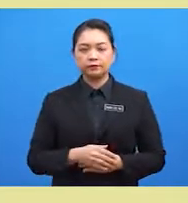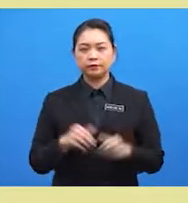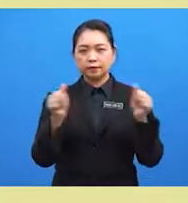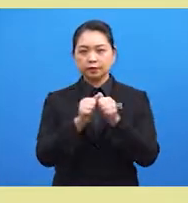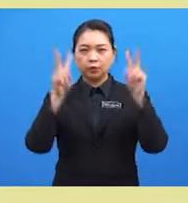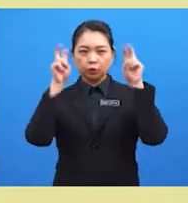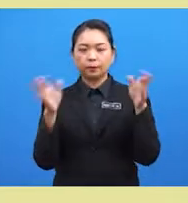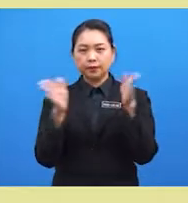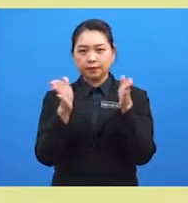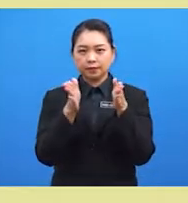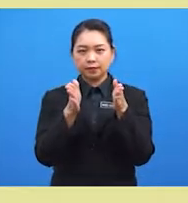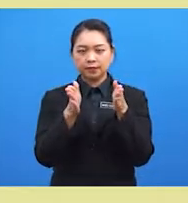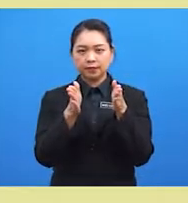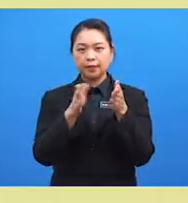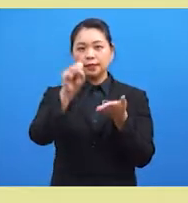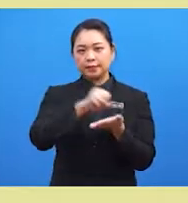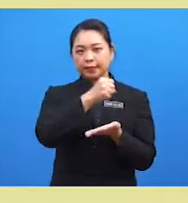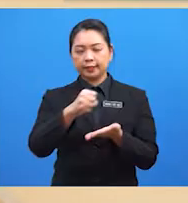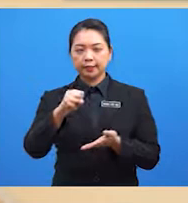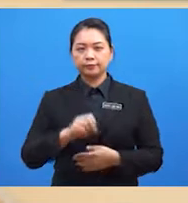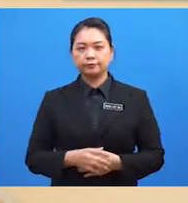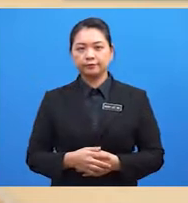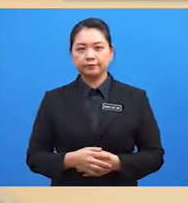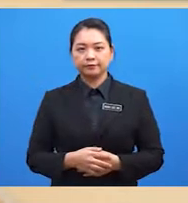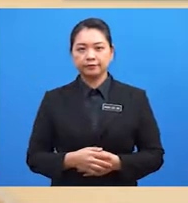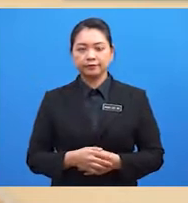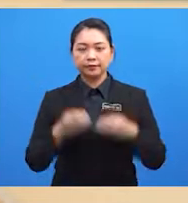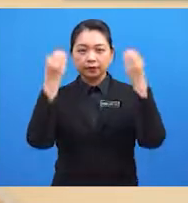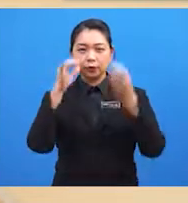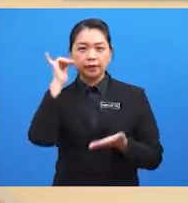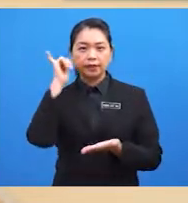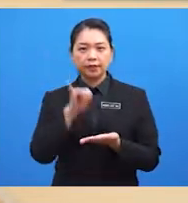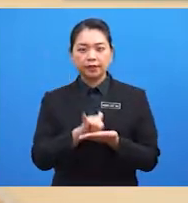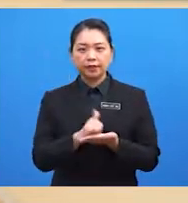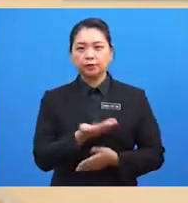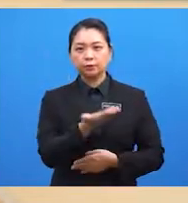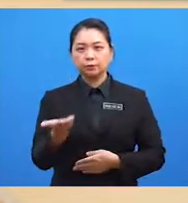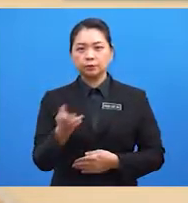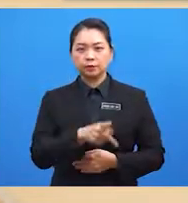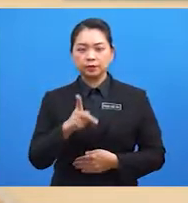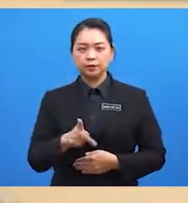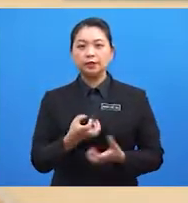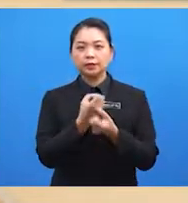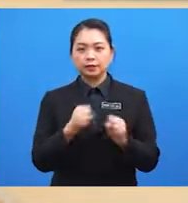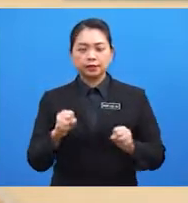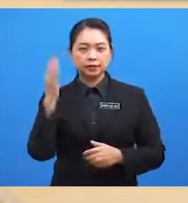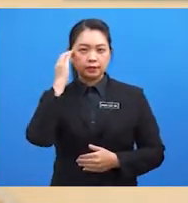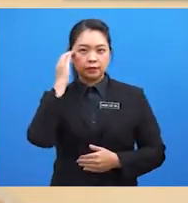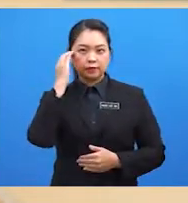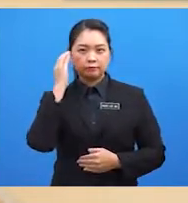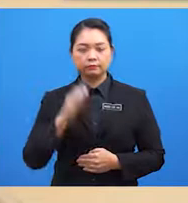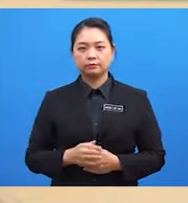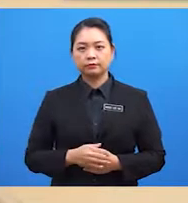subtopiknya iaitu syair. Cikgu yakin para pelajar sedia maklum